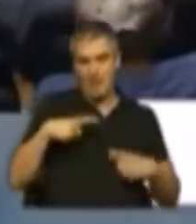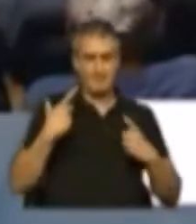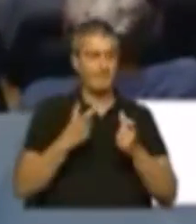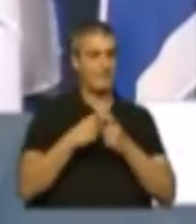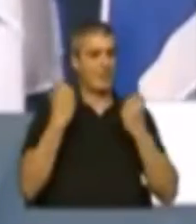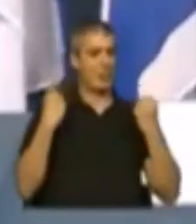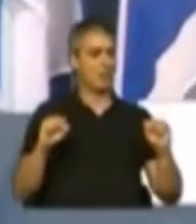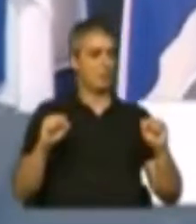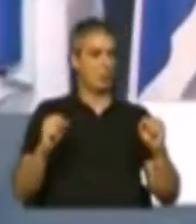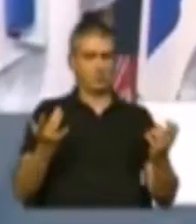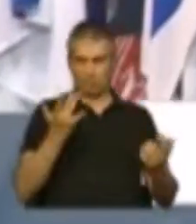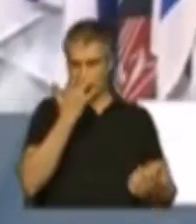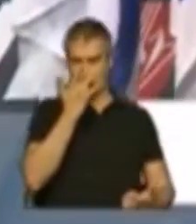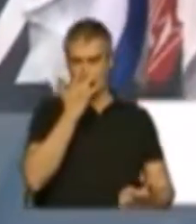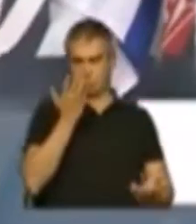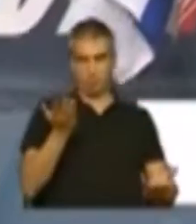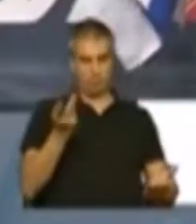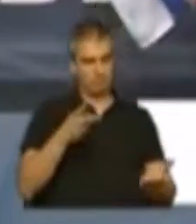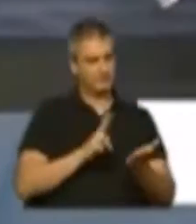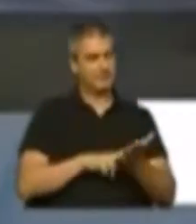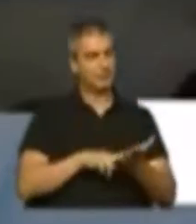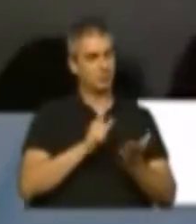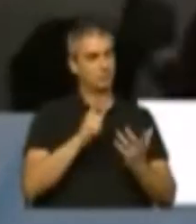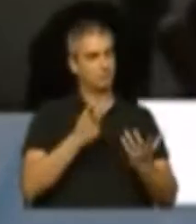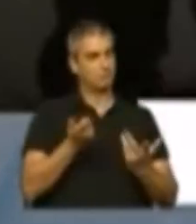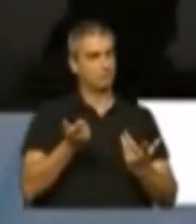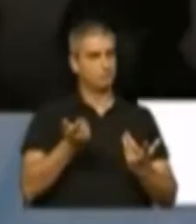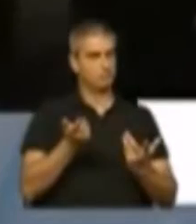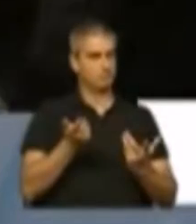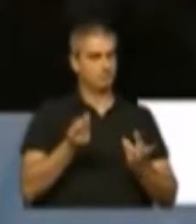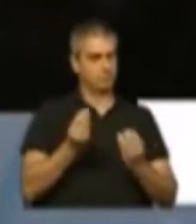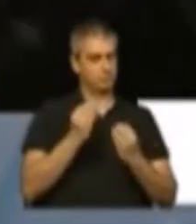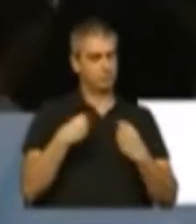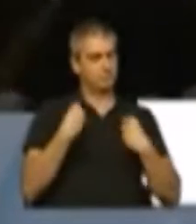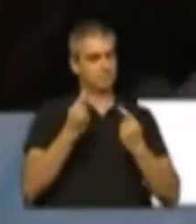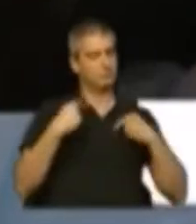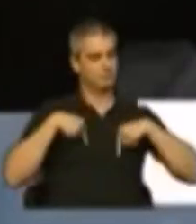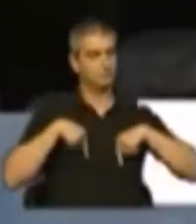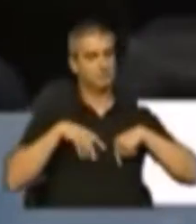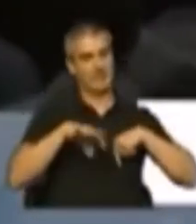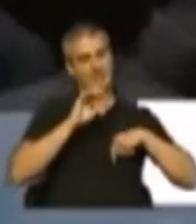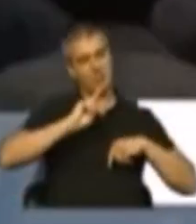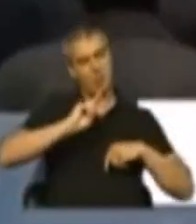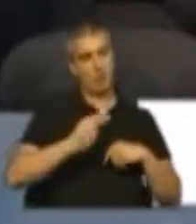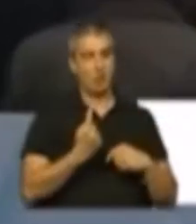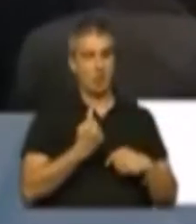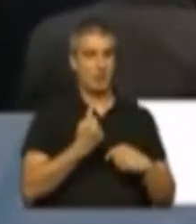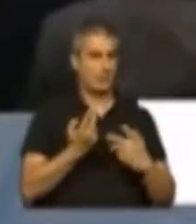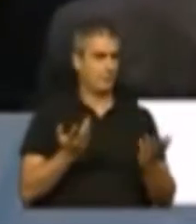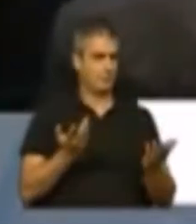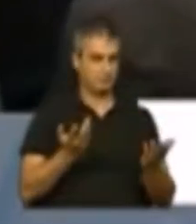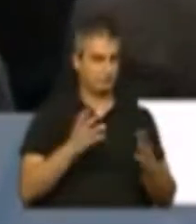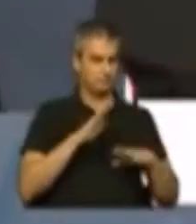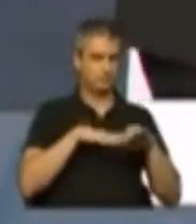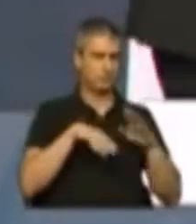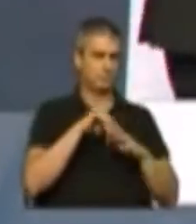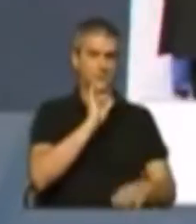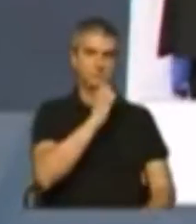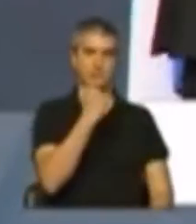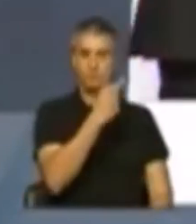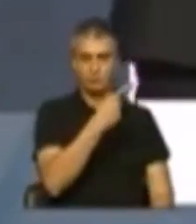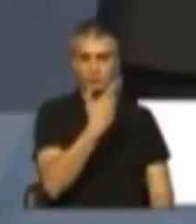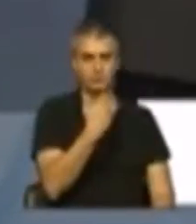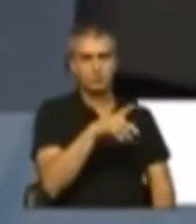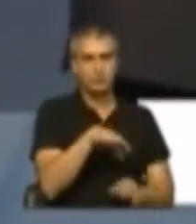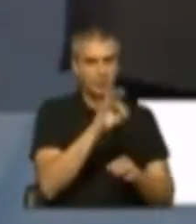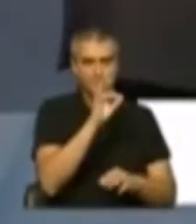במפלגה דמוקרטית ושהזכות להאריך ליו"ר קדנציה ולבחור אותו לקדנציה נוספת היא בידיהם, והנה הם